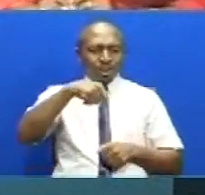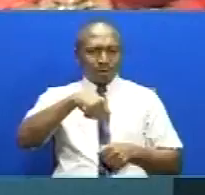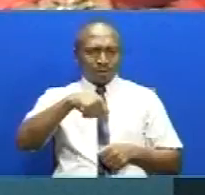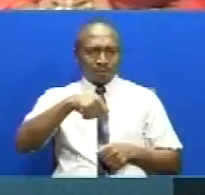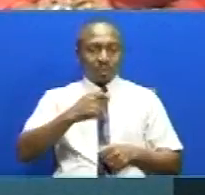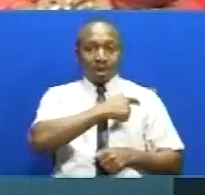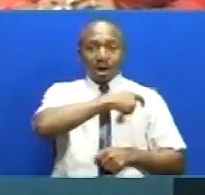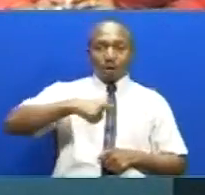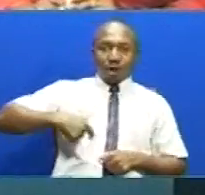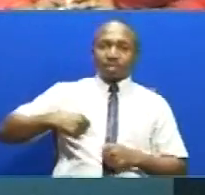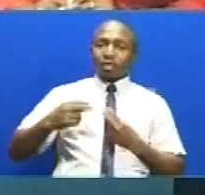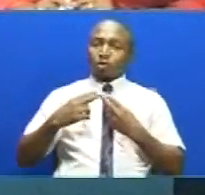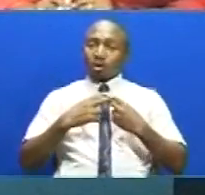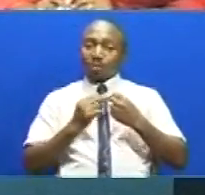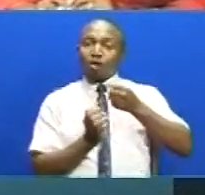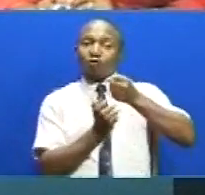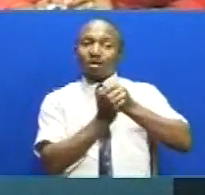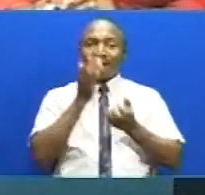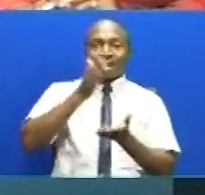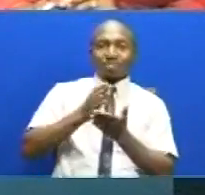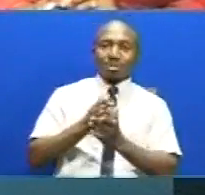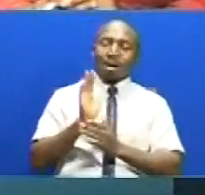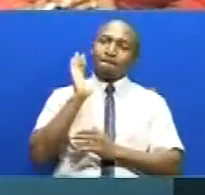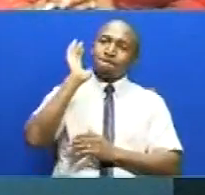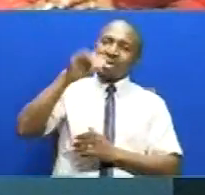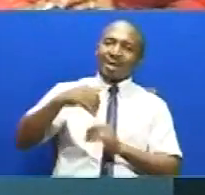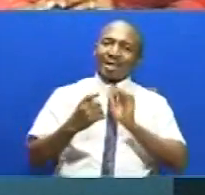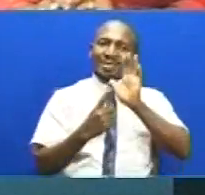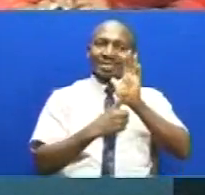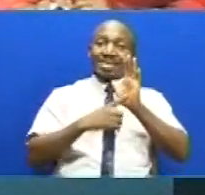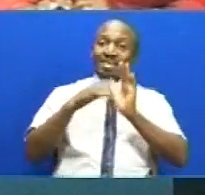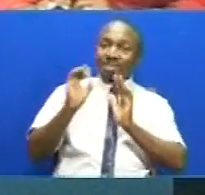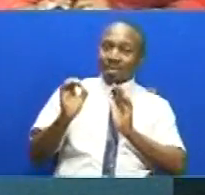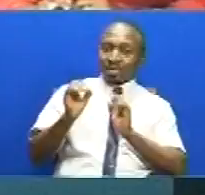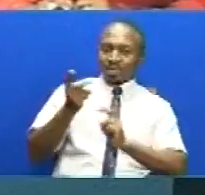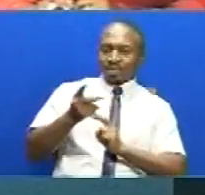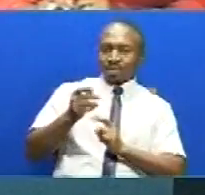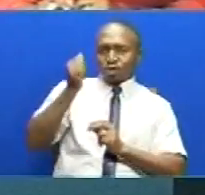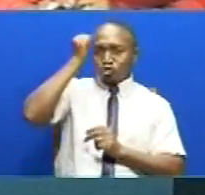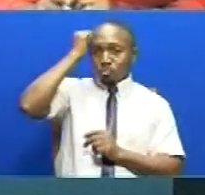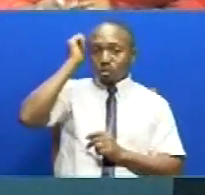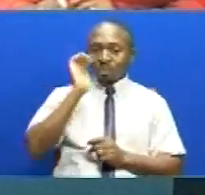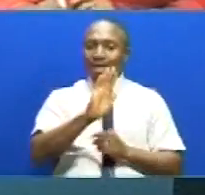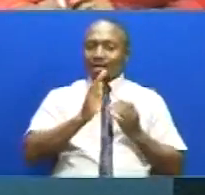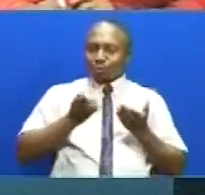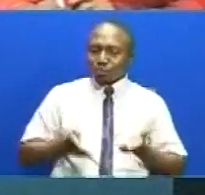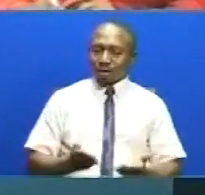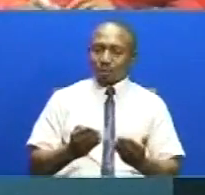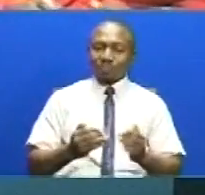Rais Dr. John Magufuli anatimiza miaka 60 ikiwa ni kumbukumbu yake ya kuzaliwa